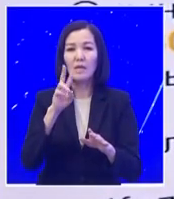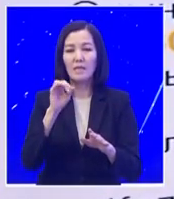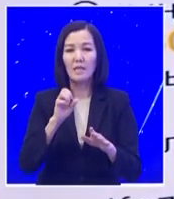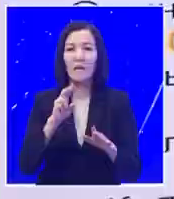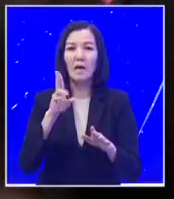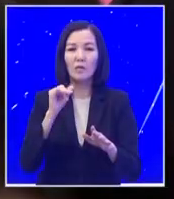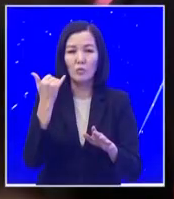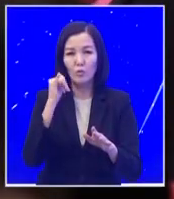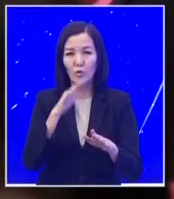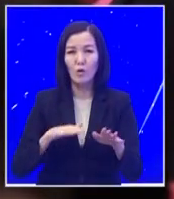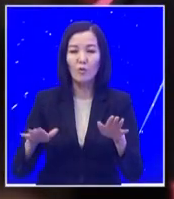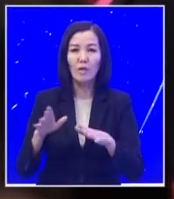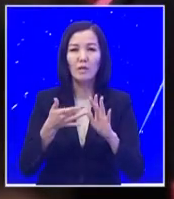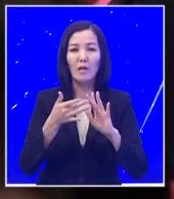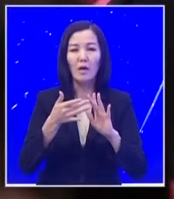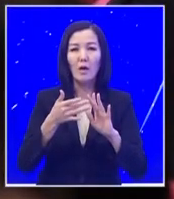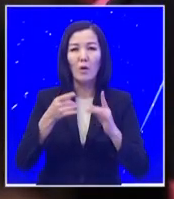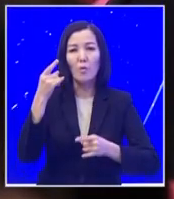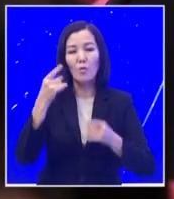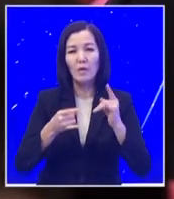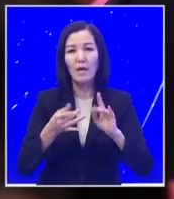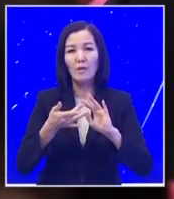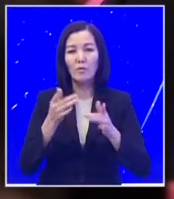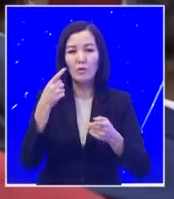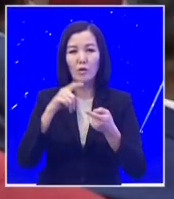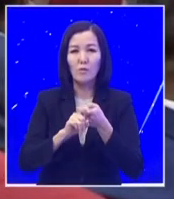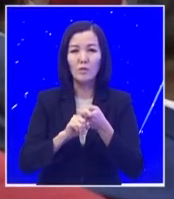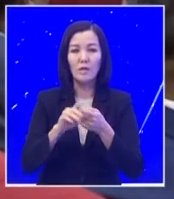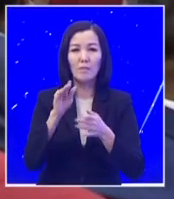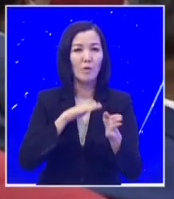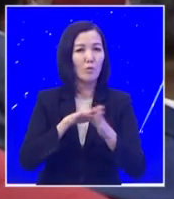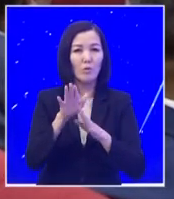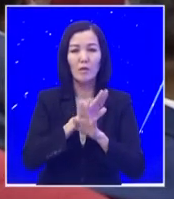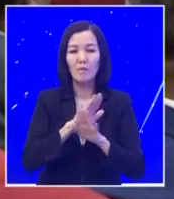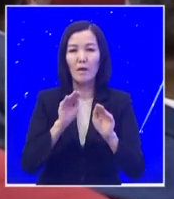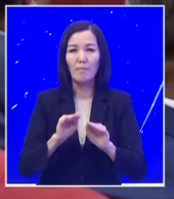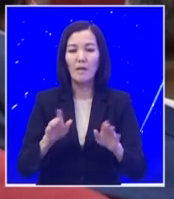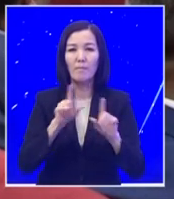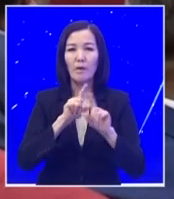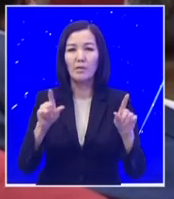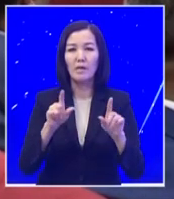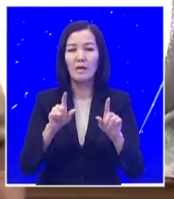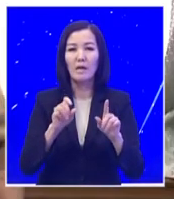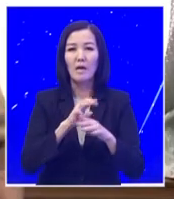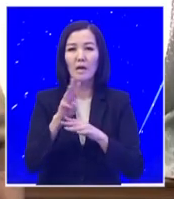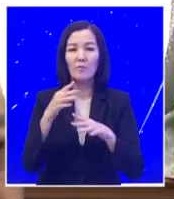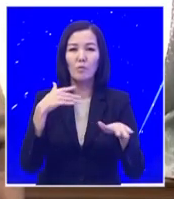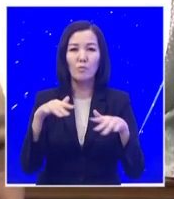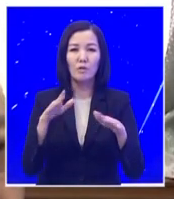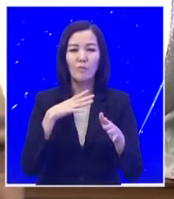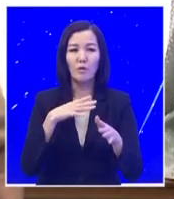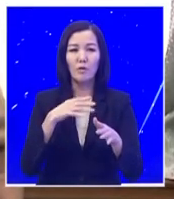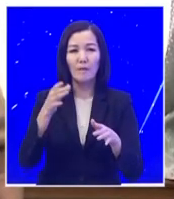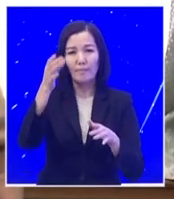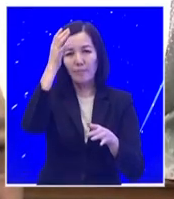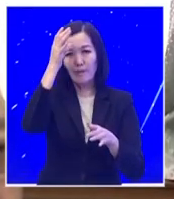Ақсу, Ұйғыр ауданы онлайн күнделікке қосылғанымен толтырмаған. Ал балабақшамен қамту ісі ілгерілеп тұр. Білім беру